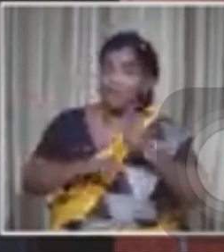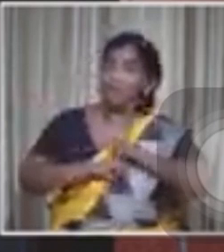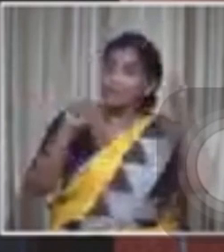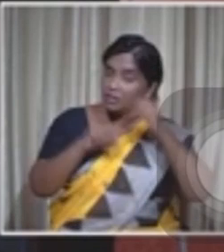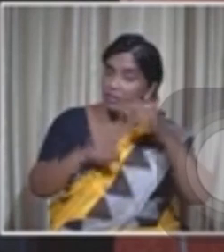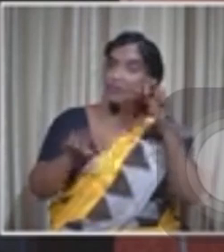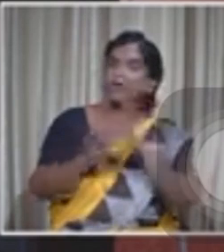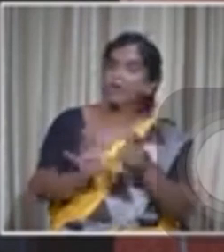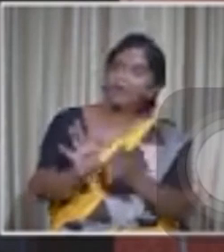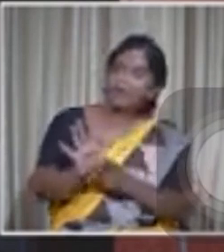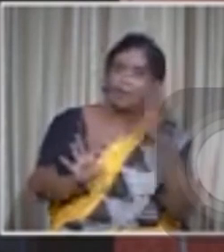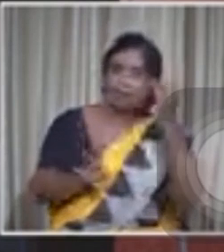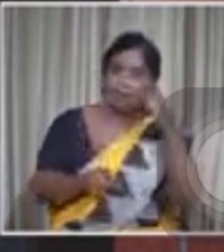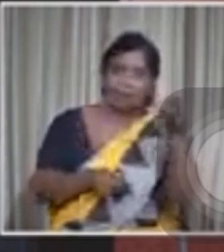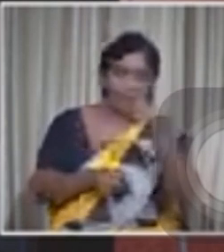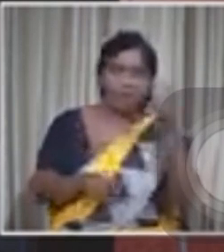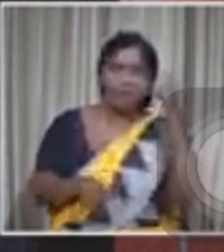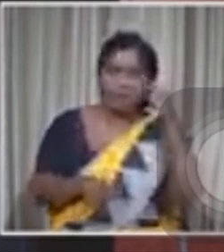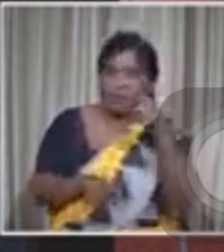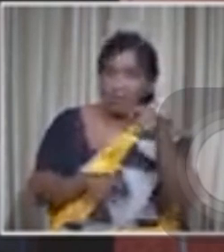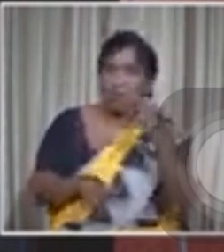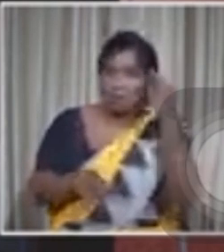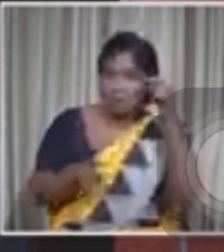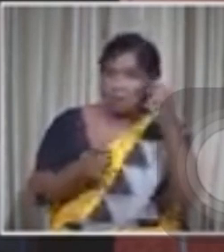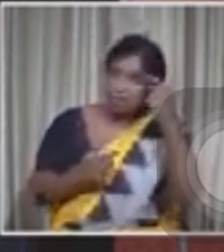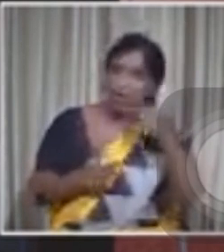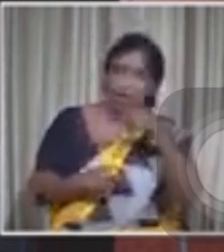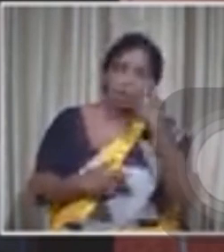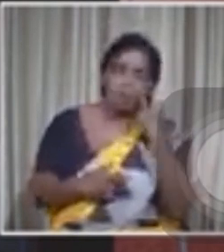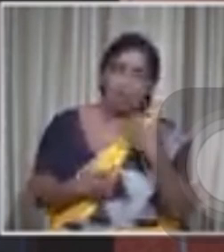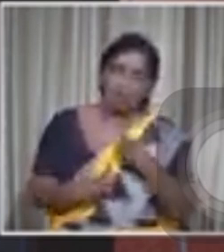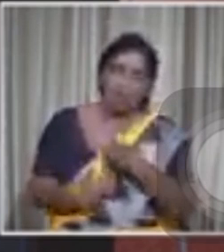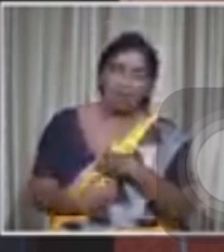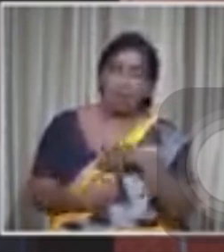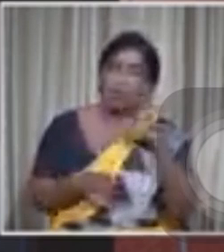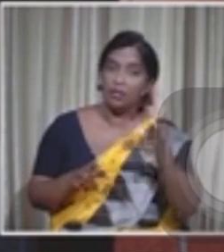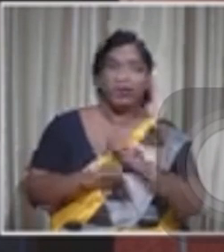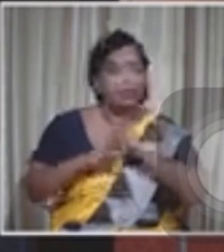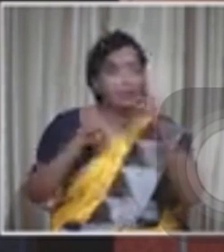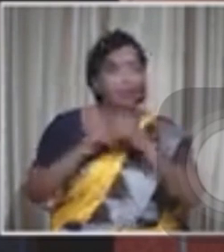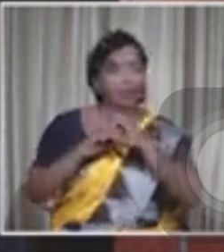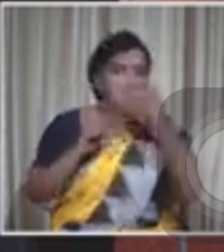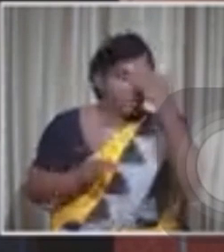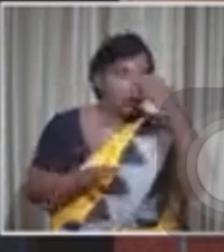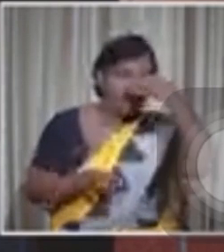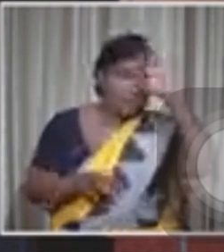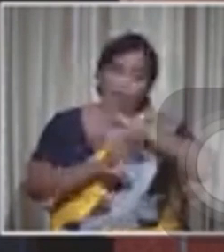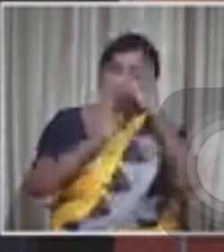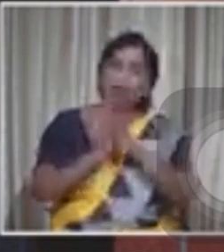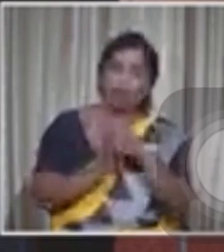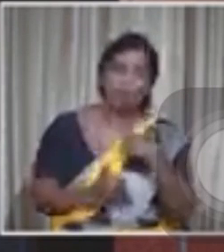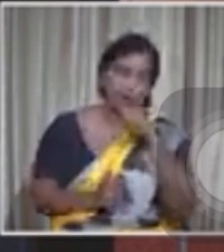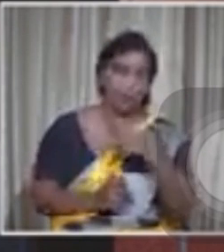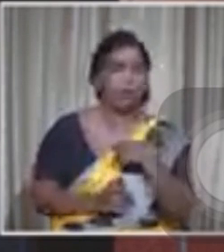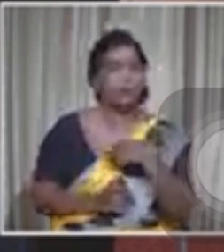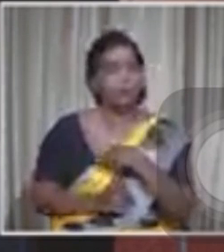உங்களை பார்க்கிறோம், அனுதாபப்படுகிறோம். தெருக்களிலே இறக்கிற ஒவ்வொரு சிங்கள பொதுமகனுக்காகவும் நாங்கள் கவலை அடைகிறோம். இதனை ஒரு மனிதாபிமானத்தோடு